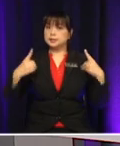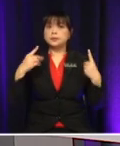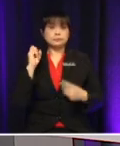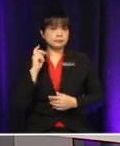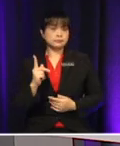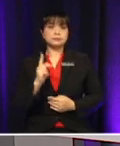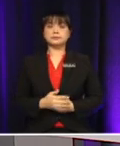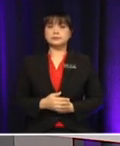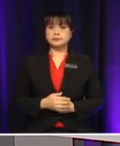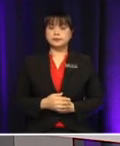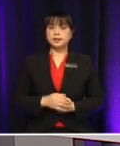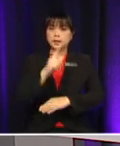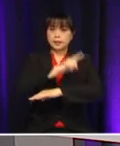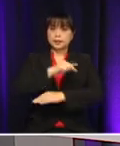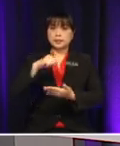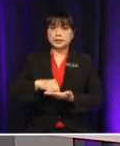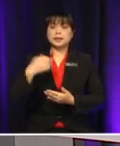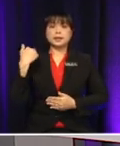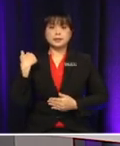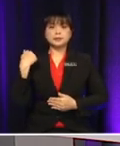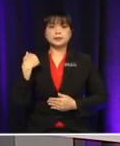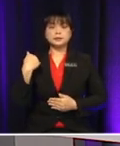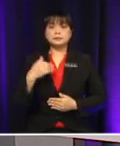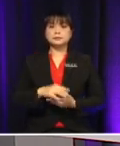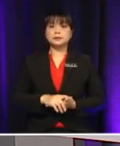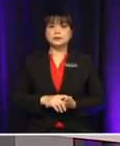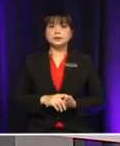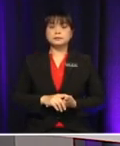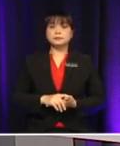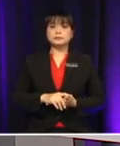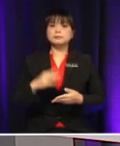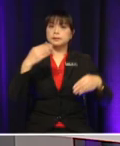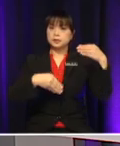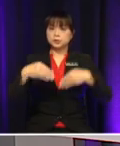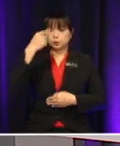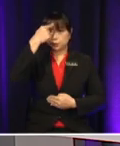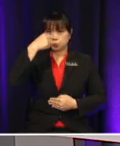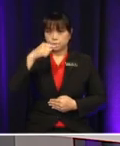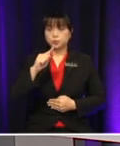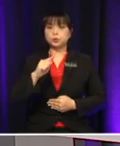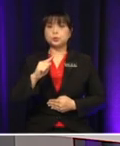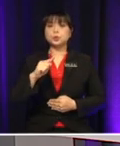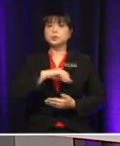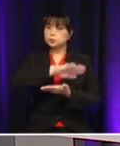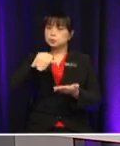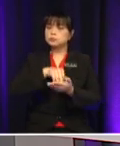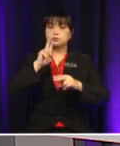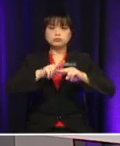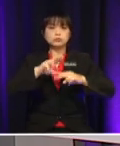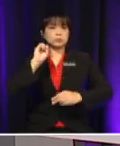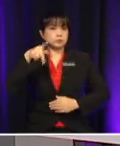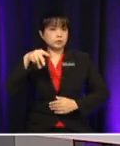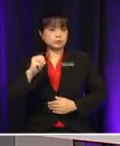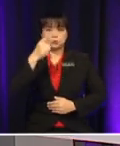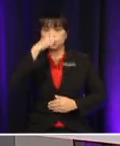ini istimewa buat mata pelajaran biologi terutama bagi calon-calon SPM 2022 karena kita akan free focus kepada